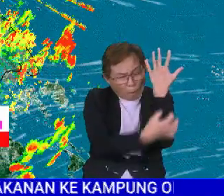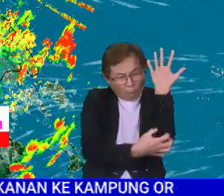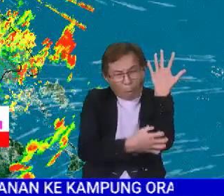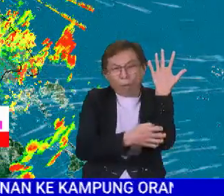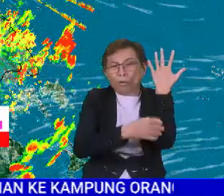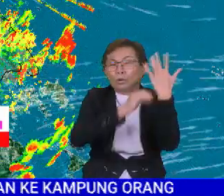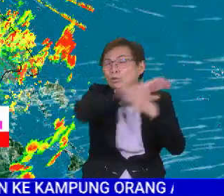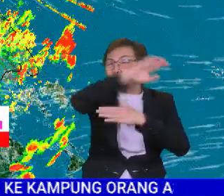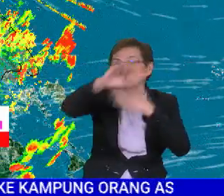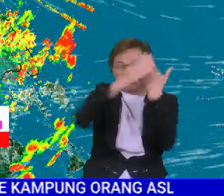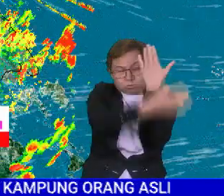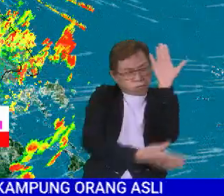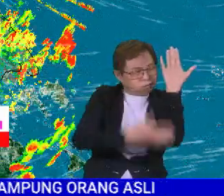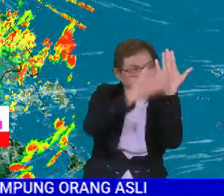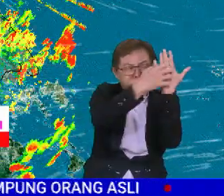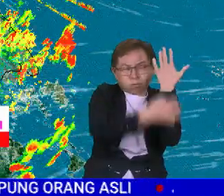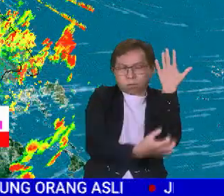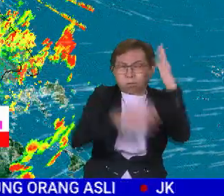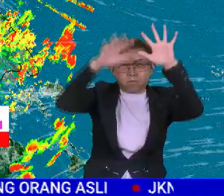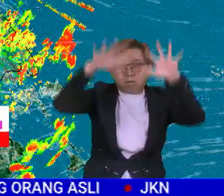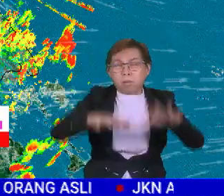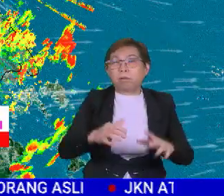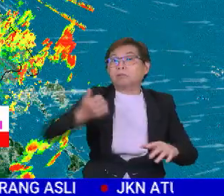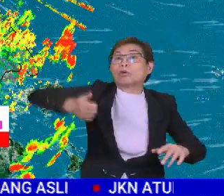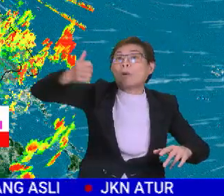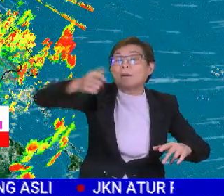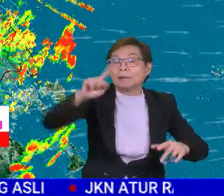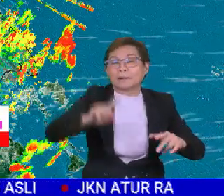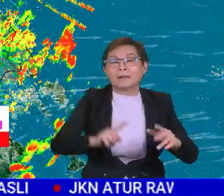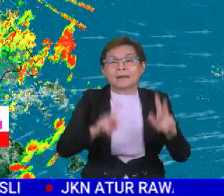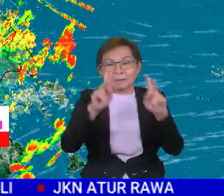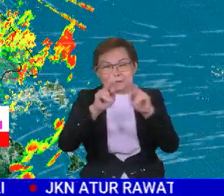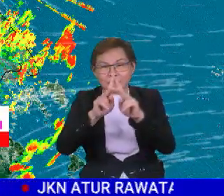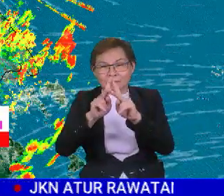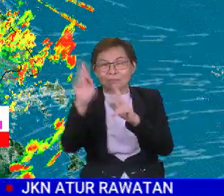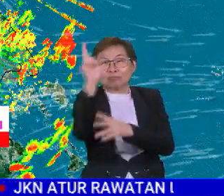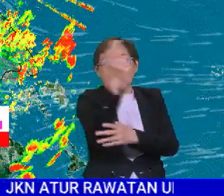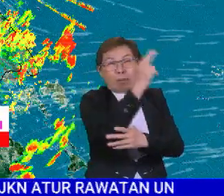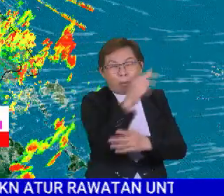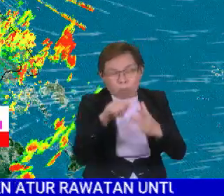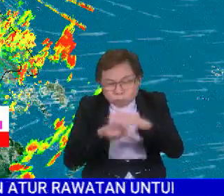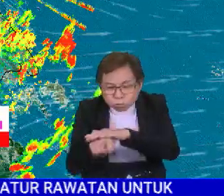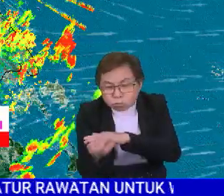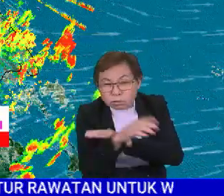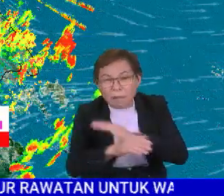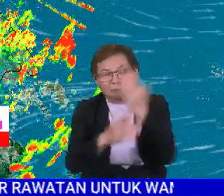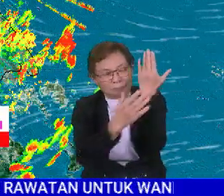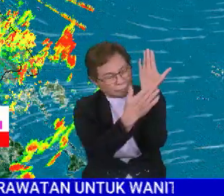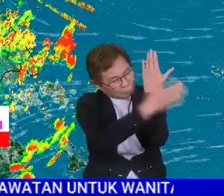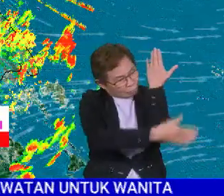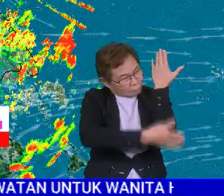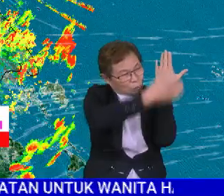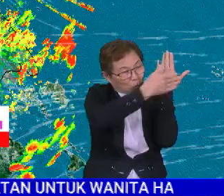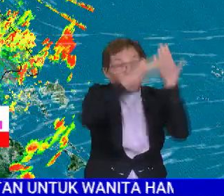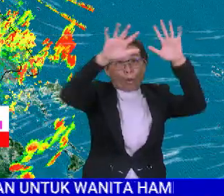hampir kesemua negeri di Semenanjung Malaysia, terutamanya di bahagian pedalaman dan pantai timur Semenanjung. Keadaan hujan